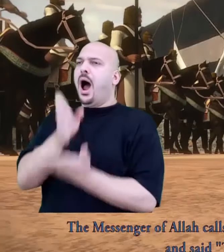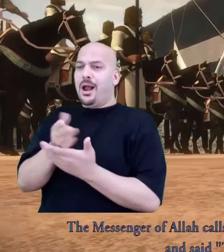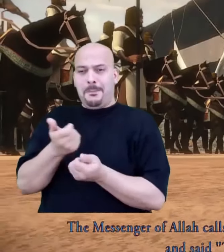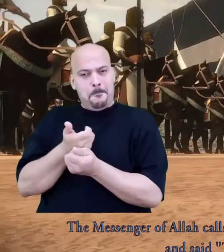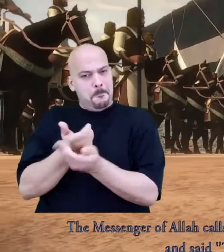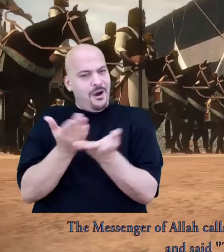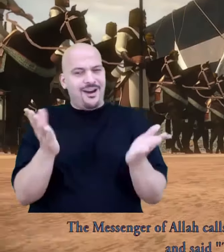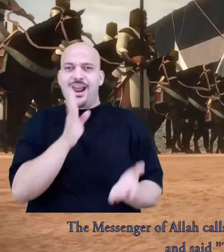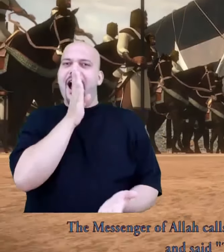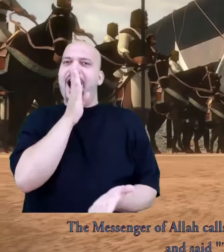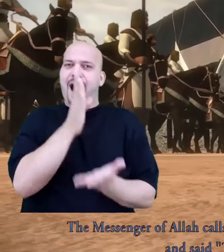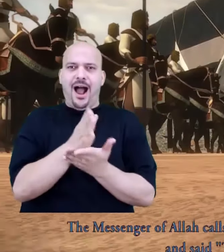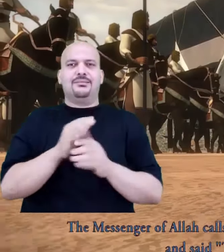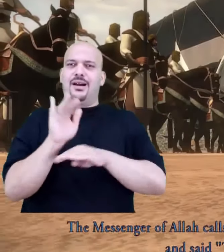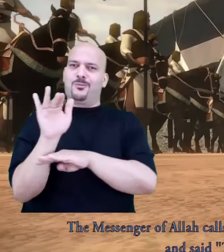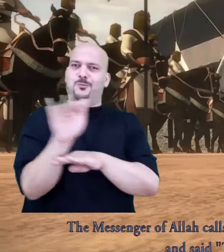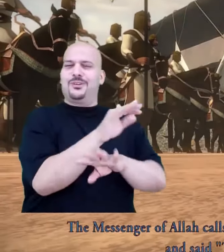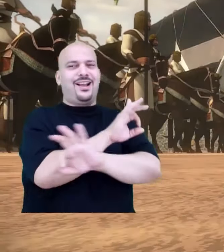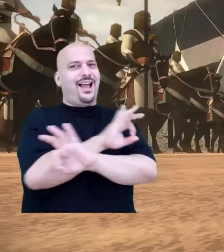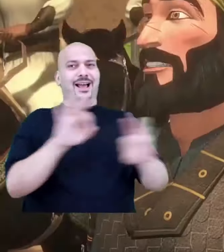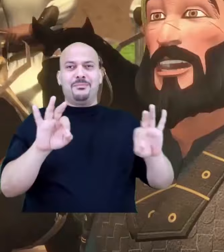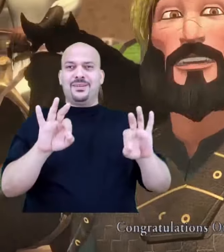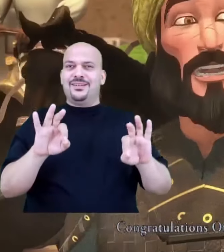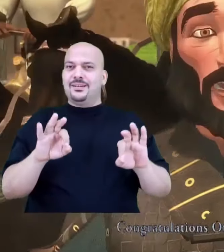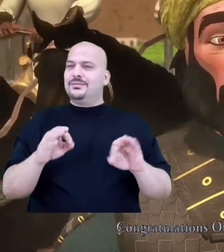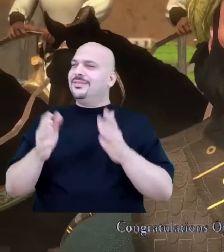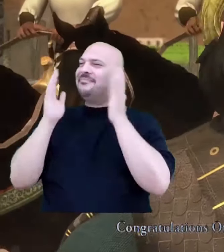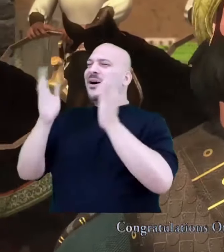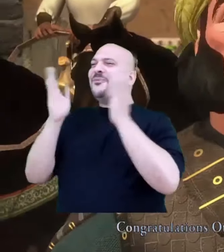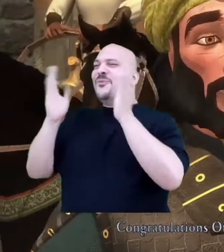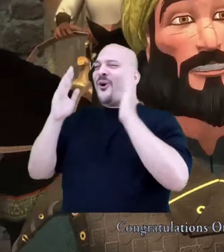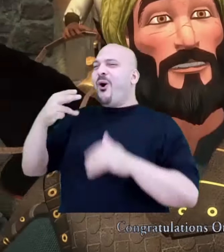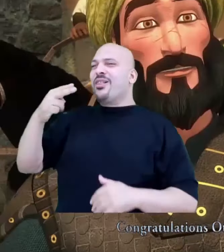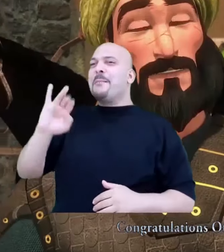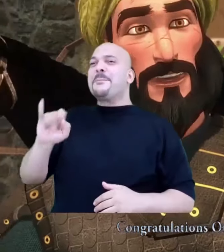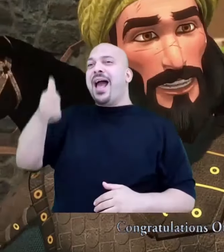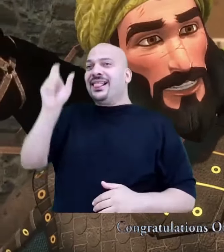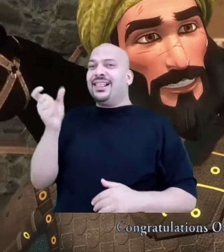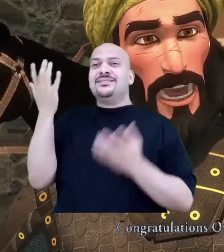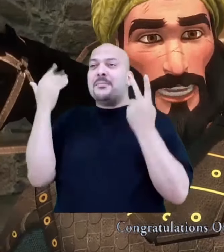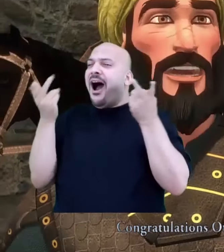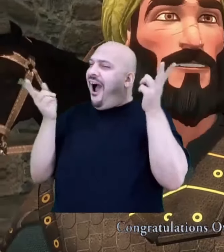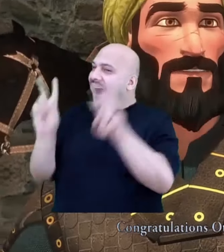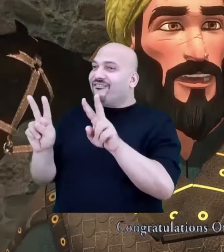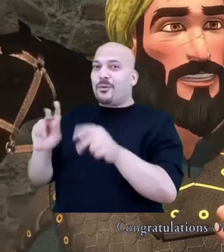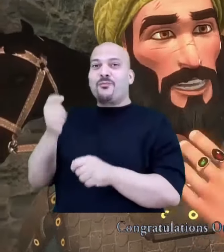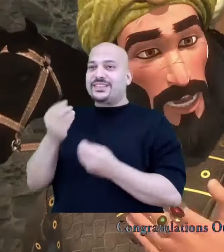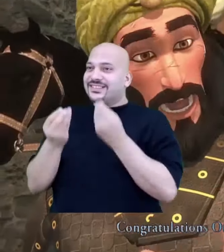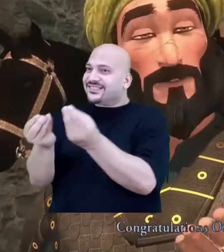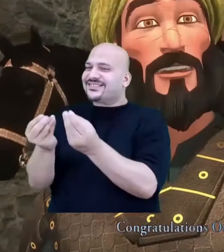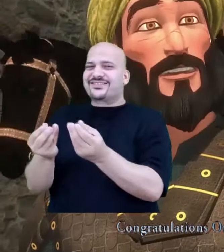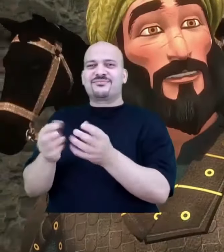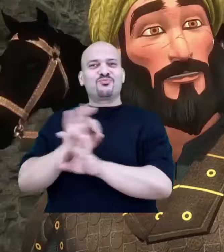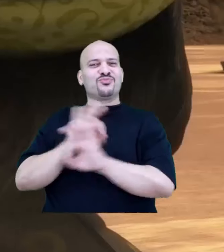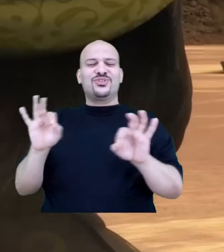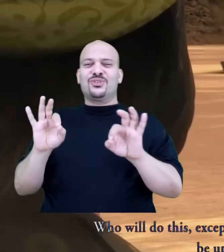اليوم يوم بر ووفاء. هنيئا لك يا عثمان، فقد عادت إليك مفاتيح